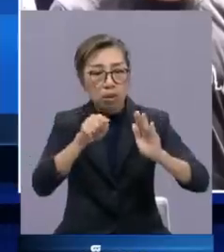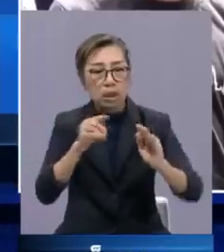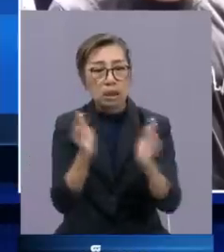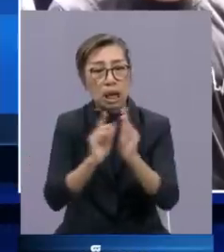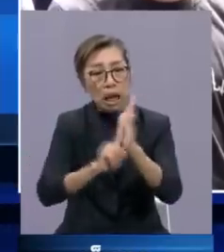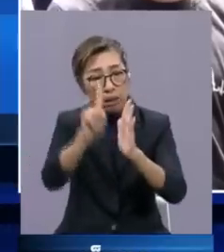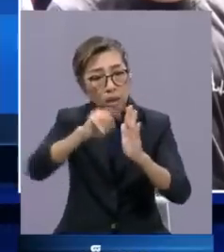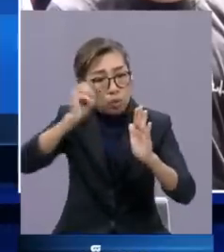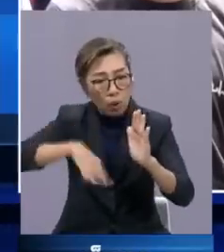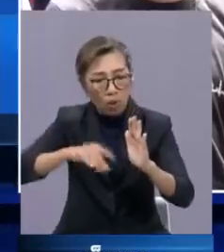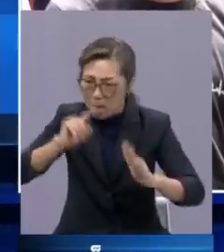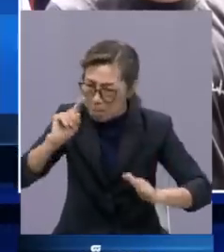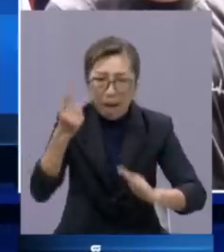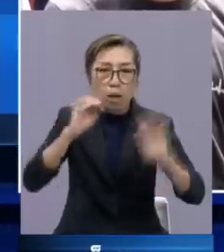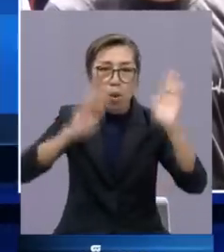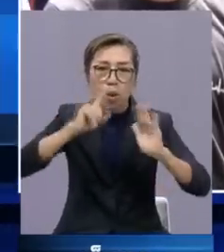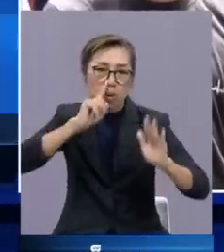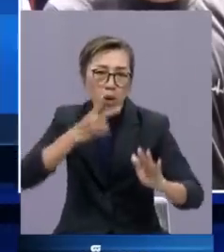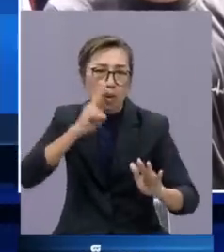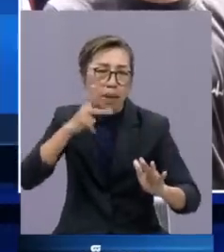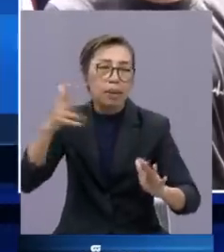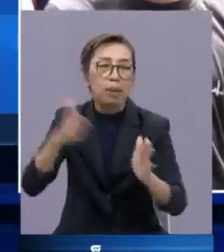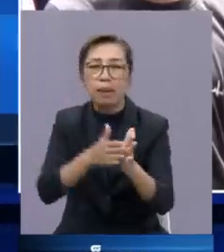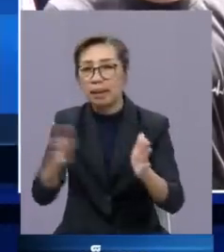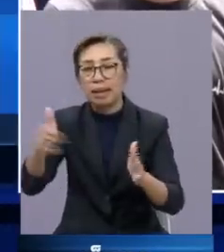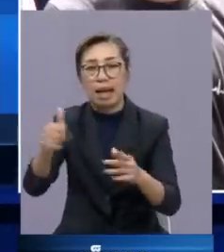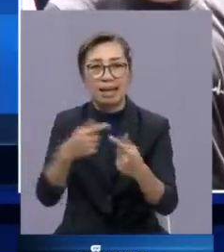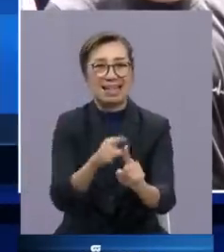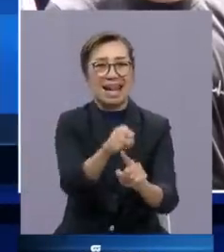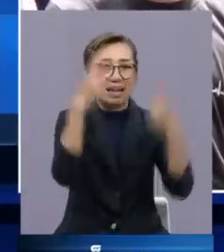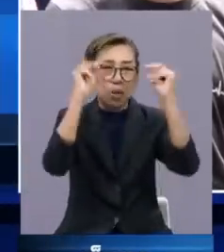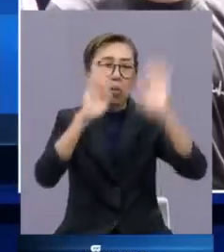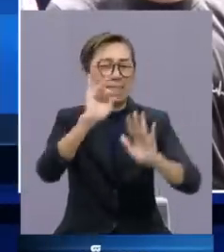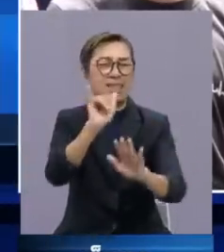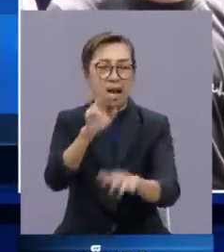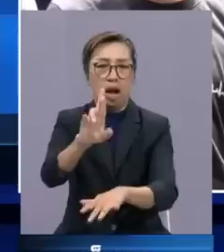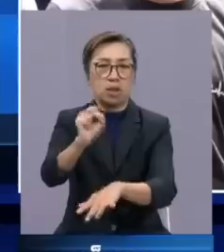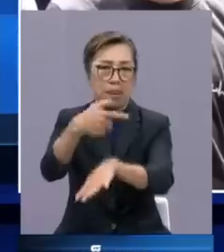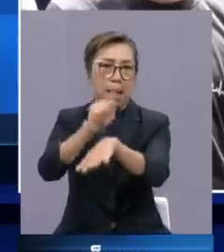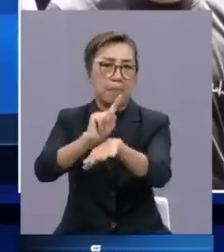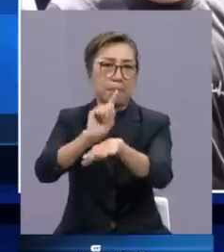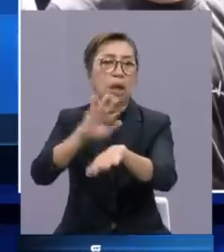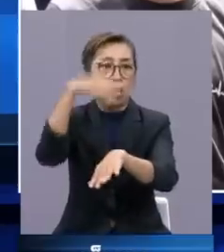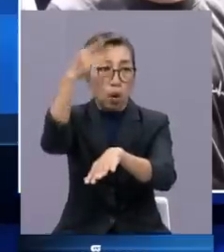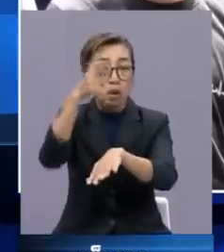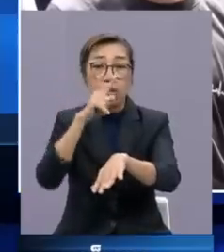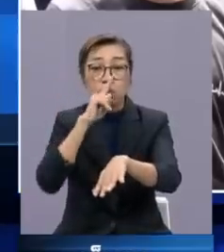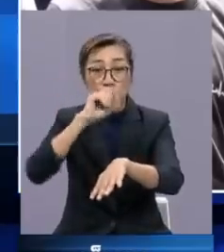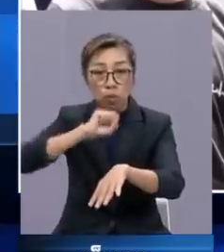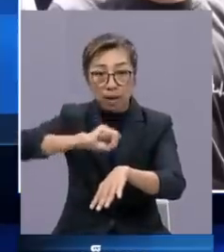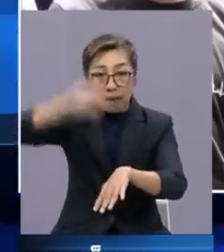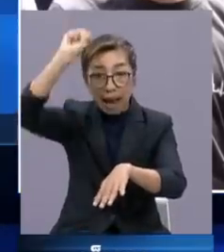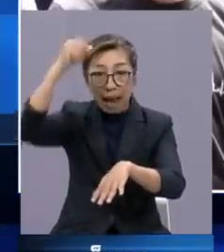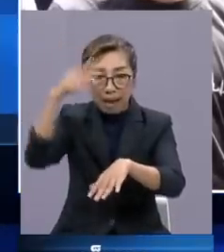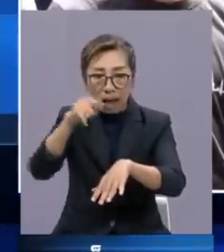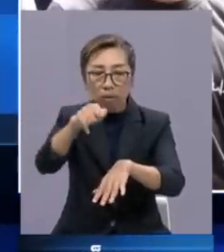จะยังไงต่อแต่ว่าด่านแรกอย่างที่บอกไปประธานสภาก่อนนะ ใช่ประธานสภาก่อน และความท้าทายก็คือพอได้ประธานสภาแล้วเป็นของพรรคไหนอะ แล้วถ้าเป็น